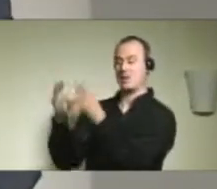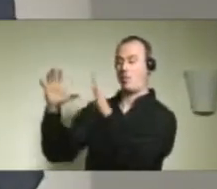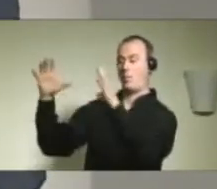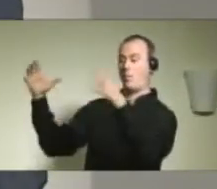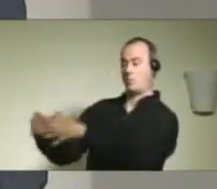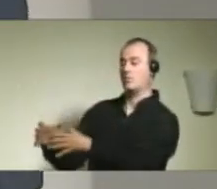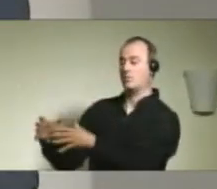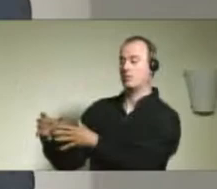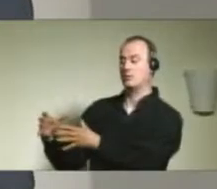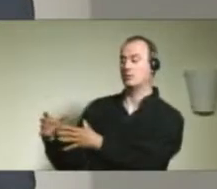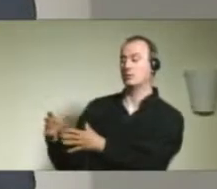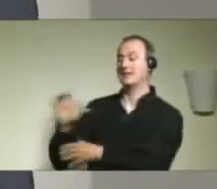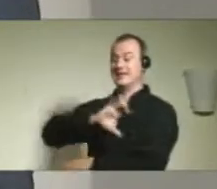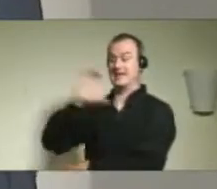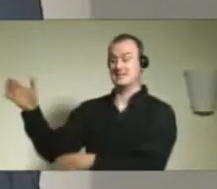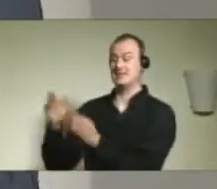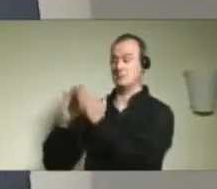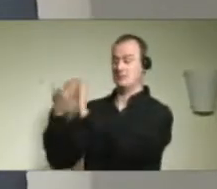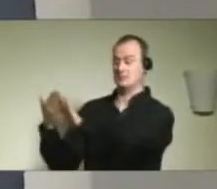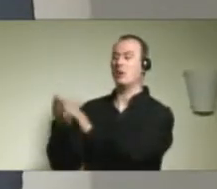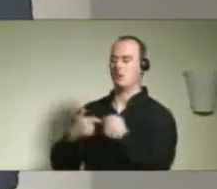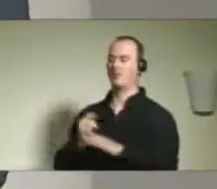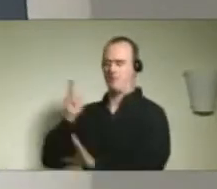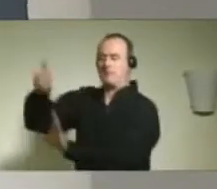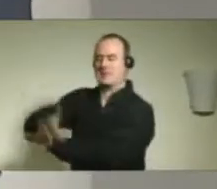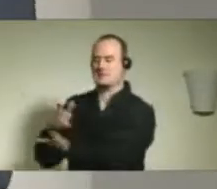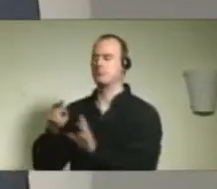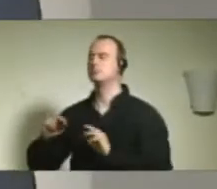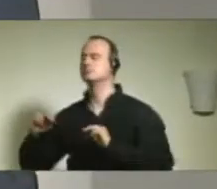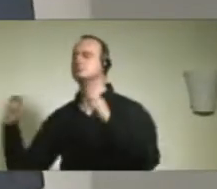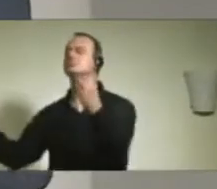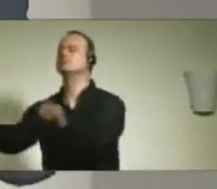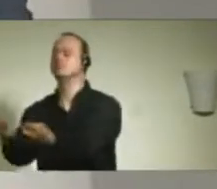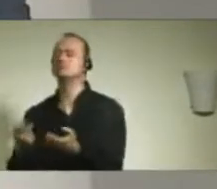auquel on va participer. Donc, et après ça,